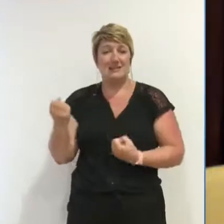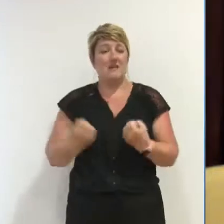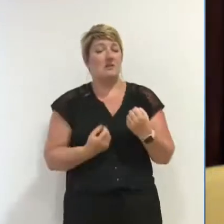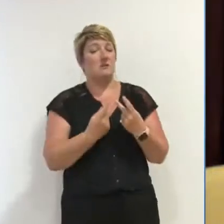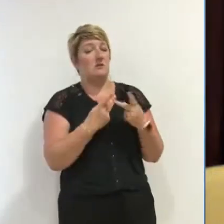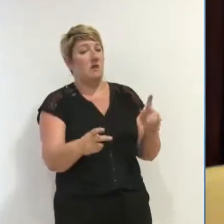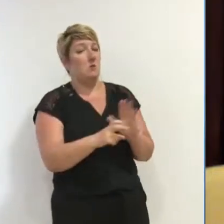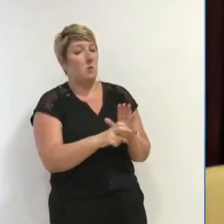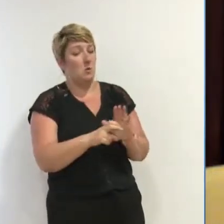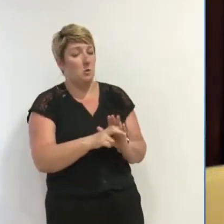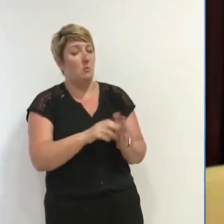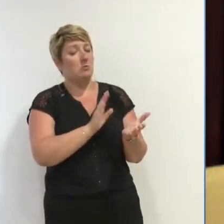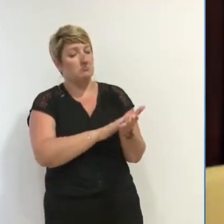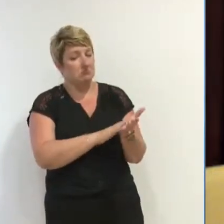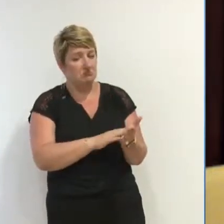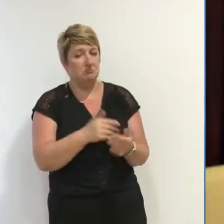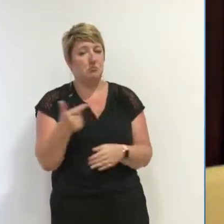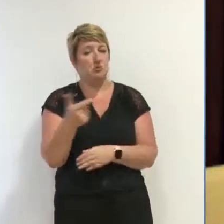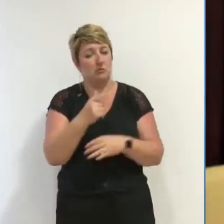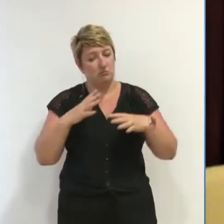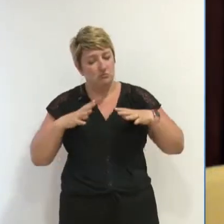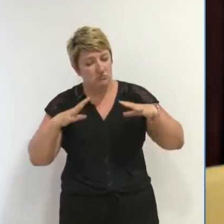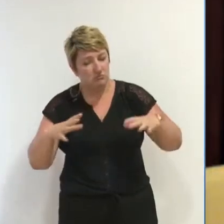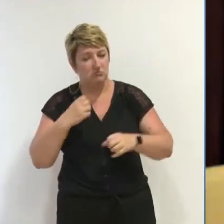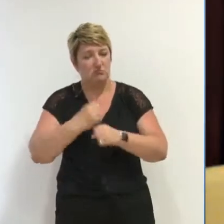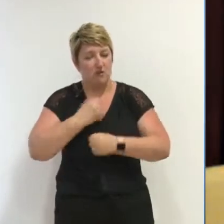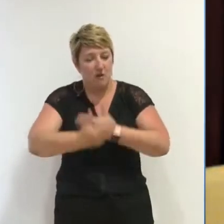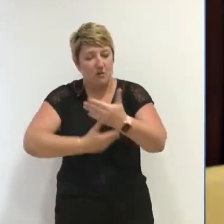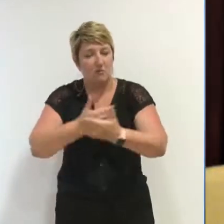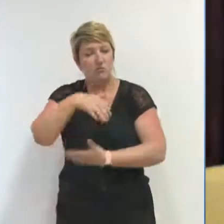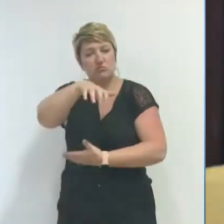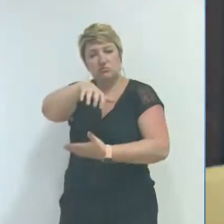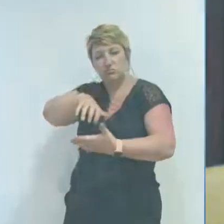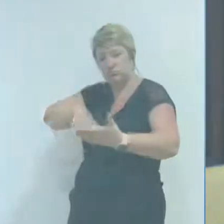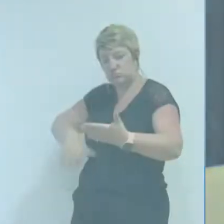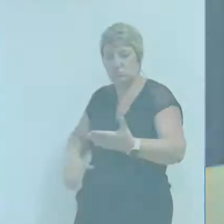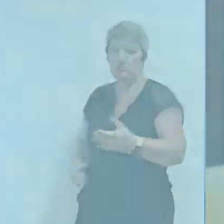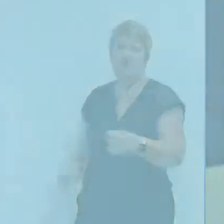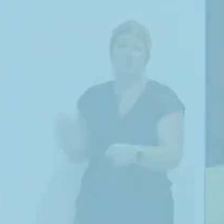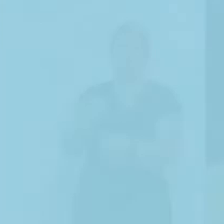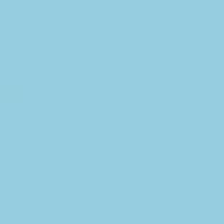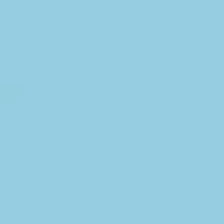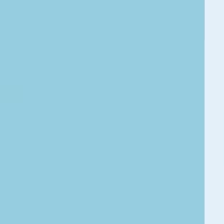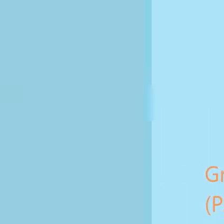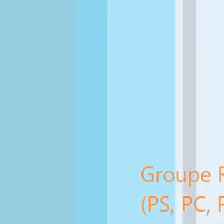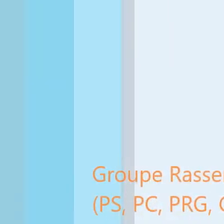qui ont œuvré à cette mise en œuvre du RLPI. Merci à vous.